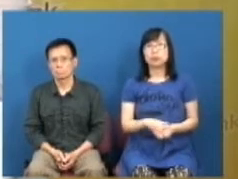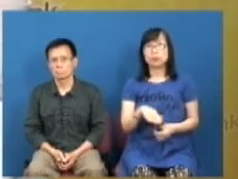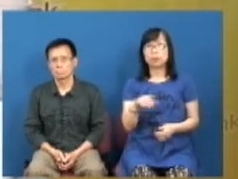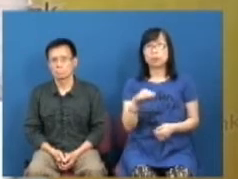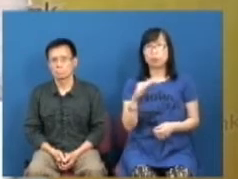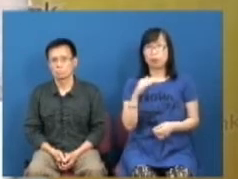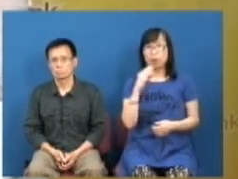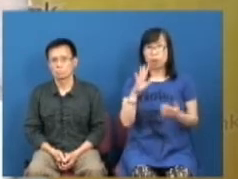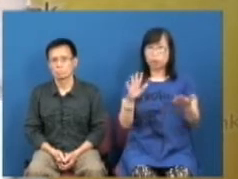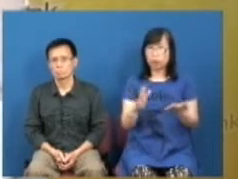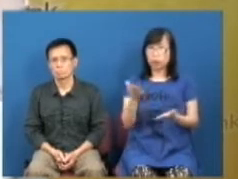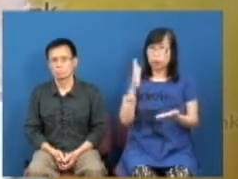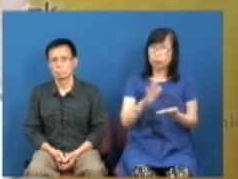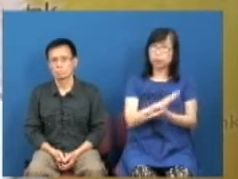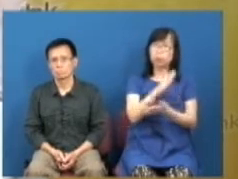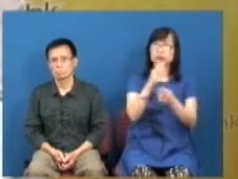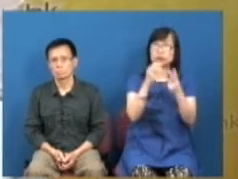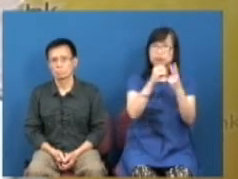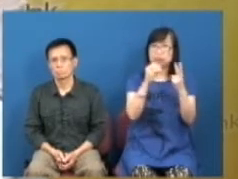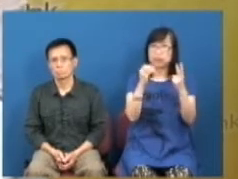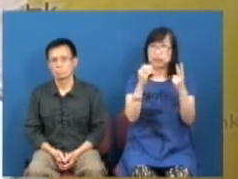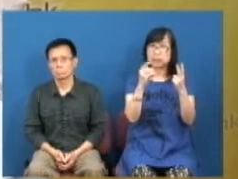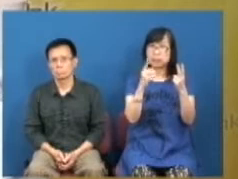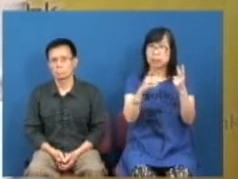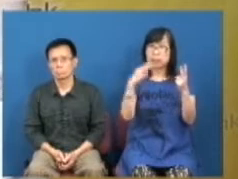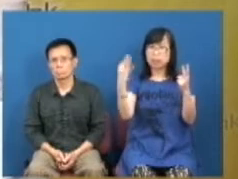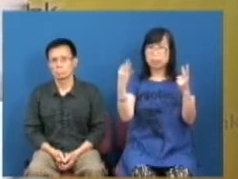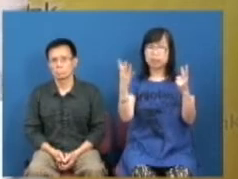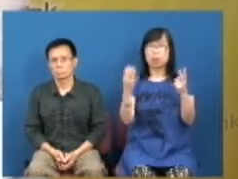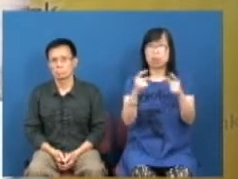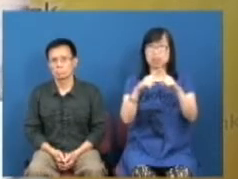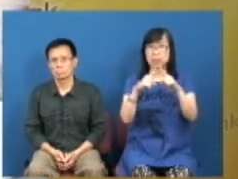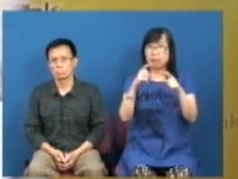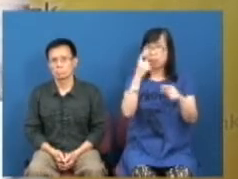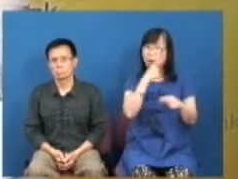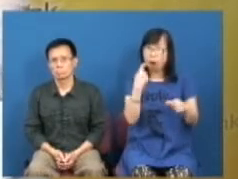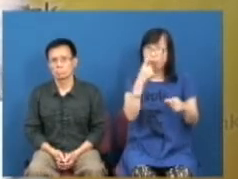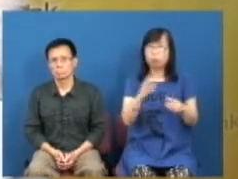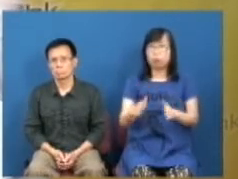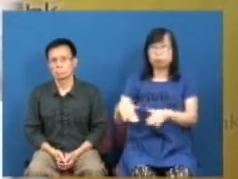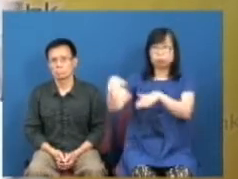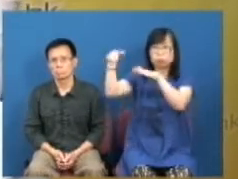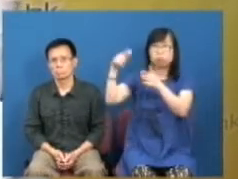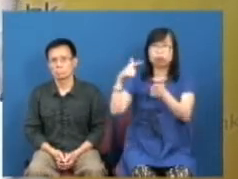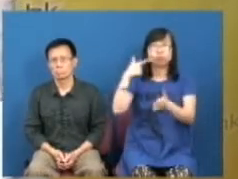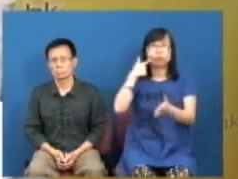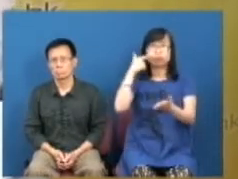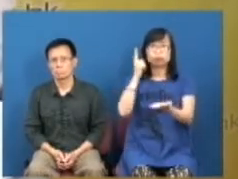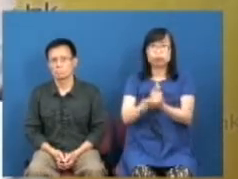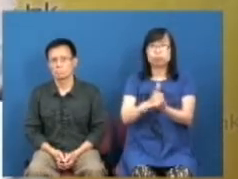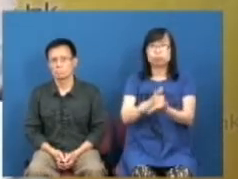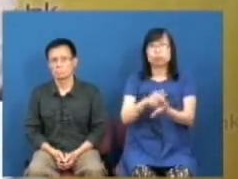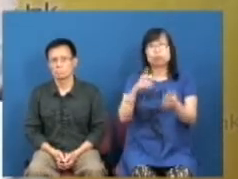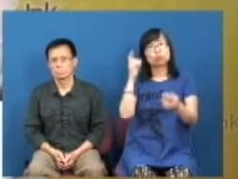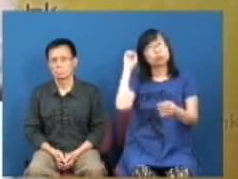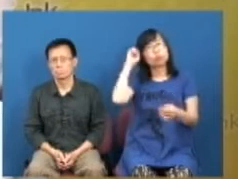到2030年係咪？我哋個人口增長到時咧都幾嚴重啊！預計幾多人啊？